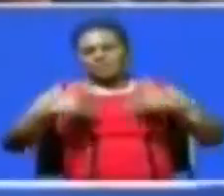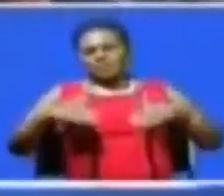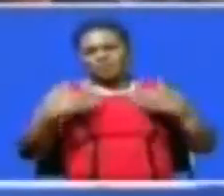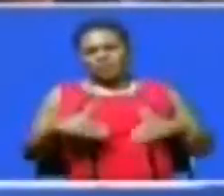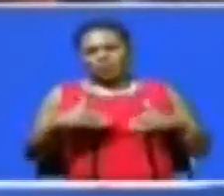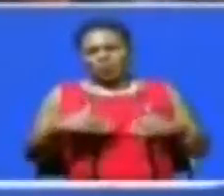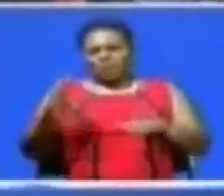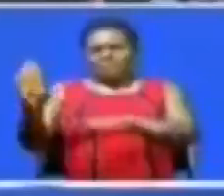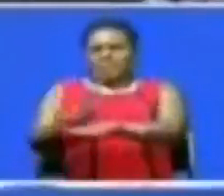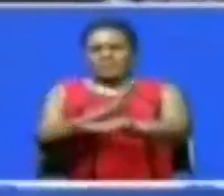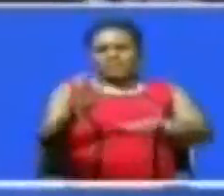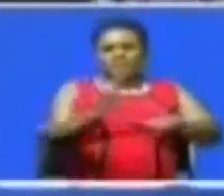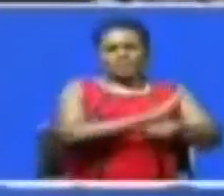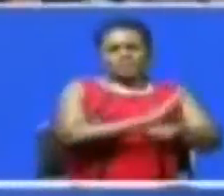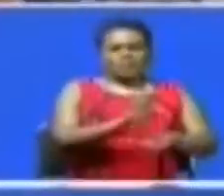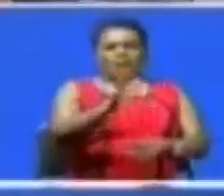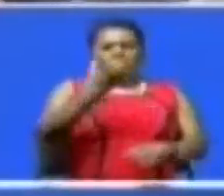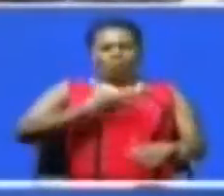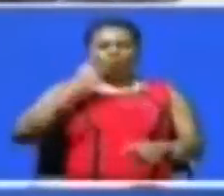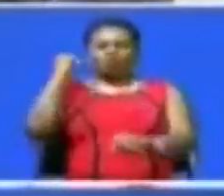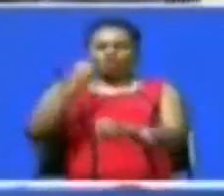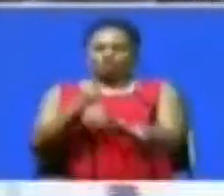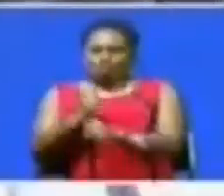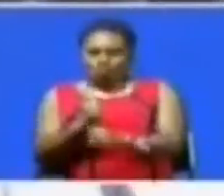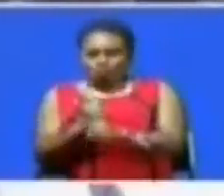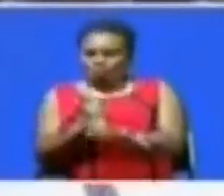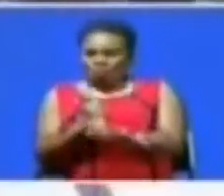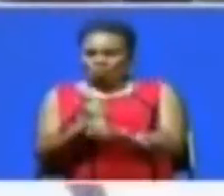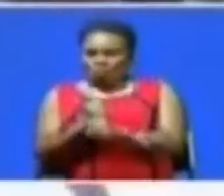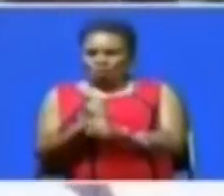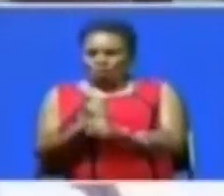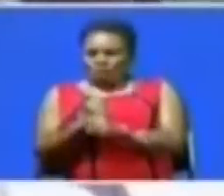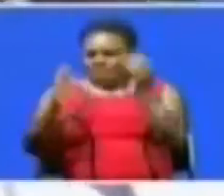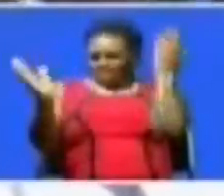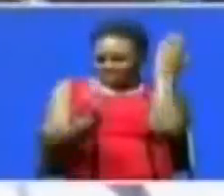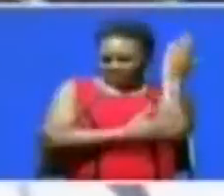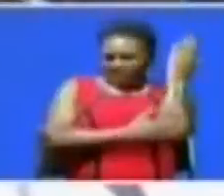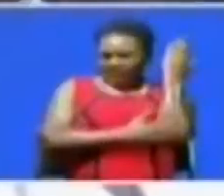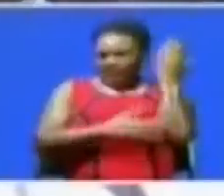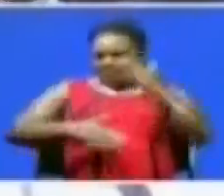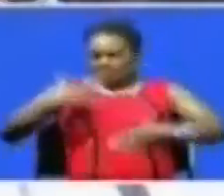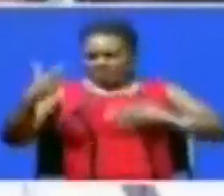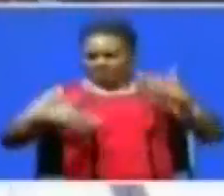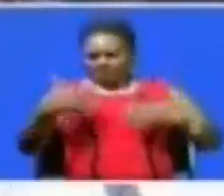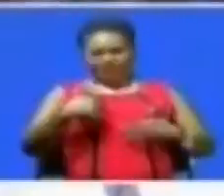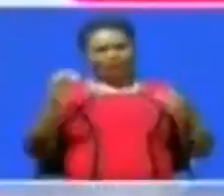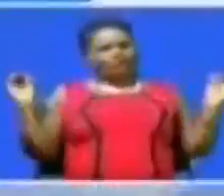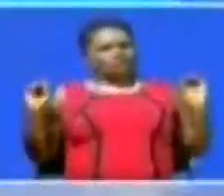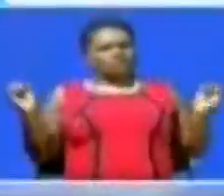watu wanashughulika na mkate wao wa siku. Hawashughuliki na mambo mabaya katika sehemu hili letu la isilii.